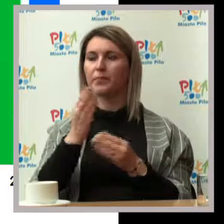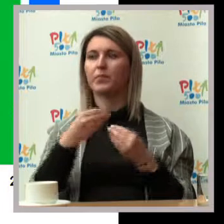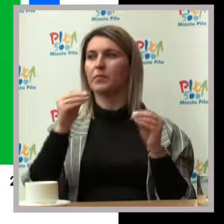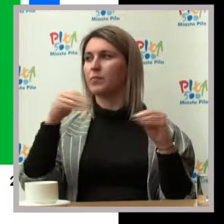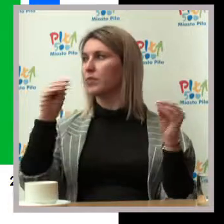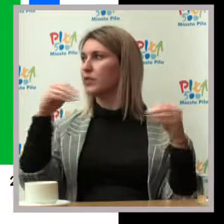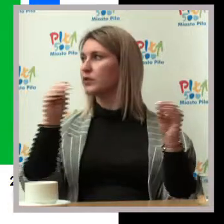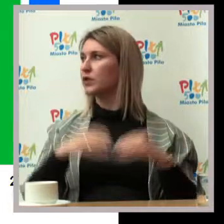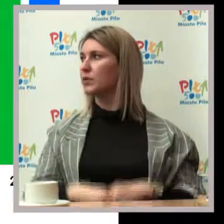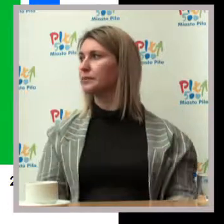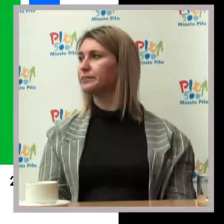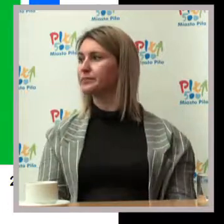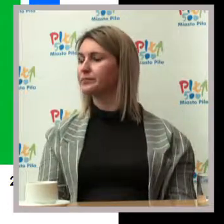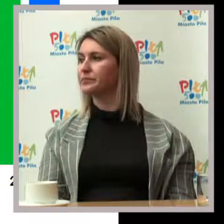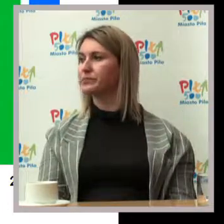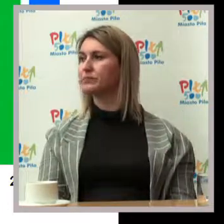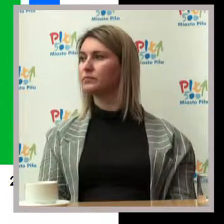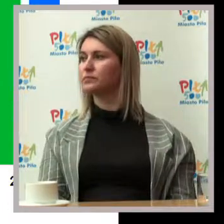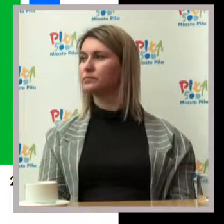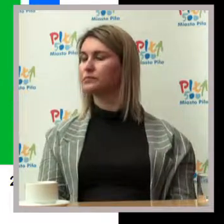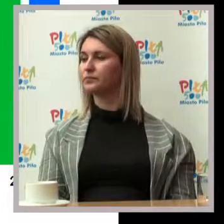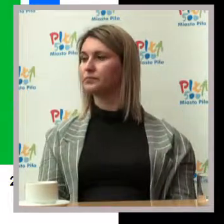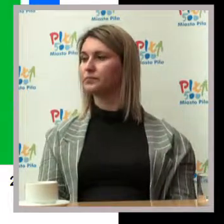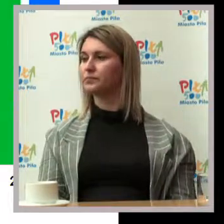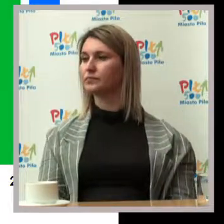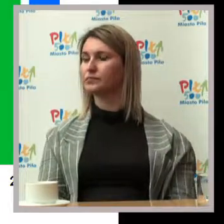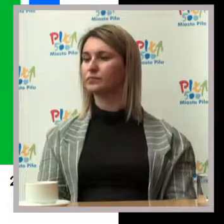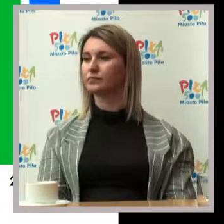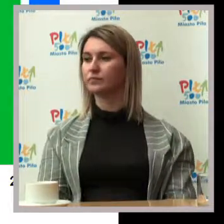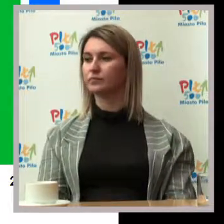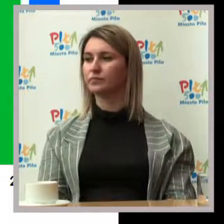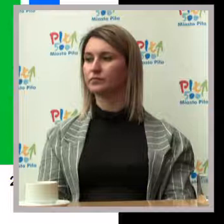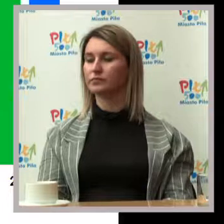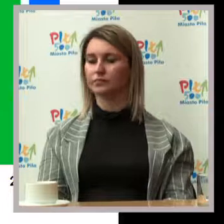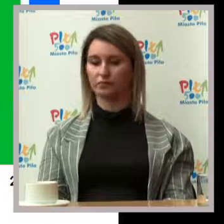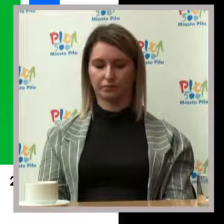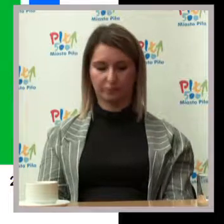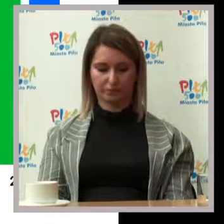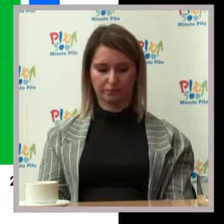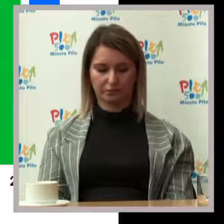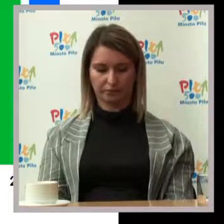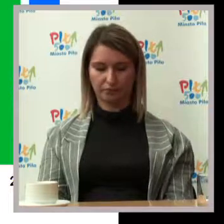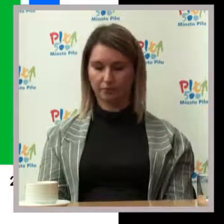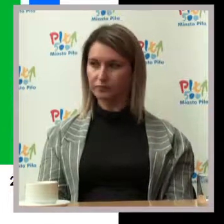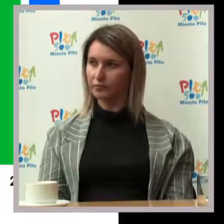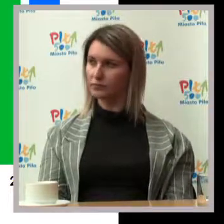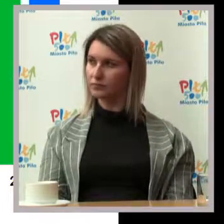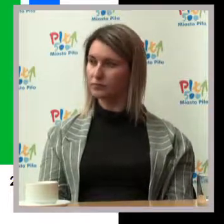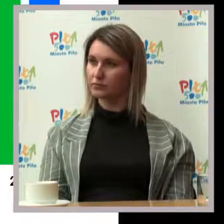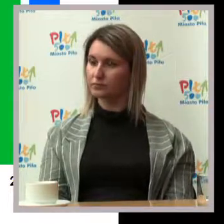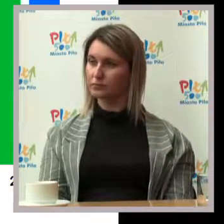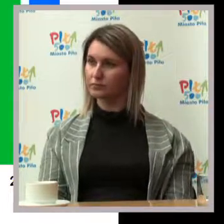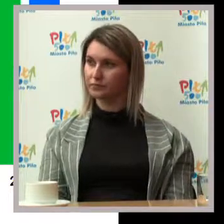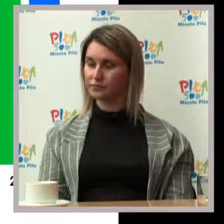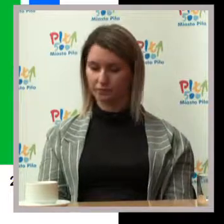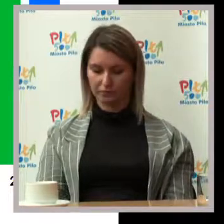powiększała. Gdyby jednak wziąć pod uwagę potrzeby, które ten zasób komunalny gminy wymaga, to ten slajd